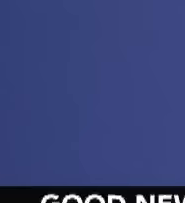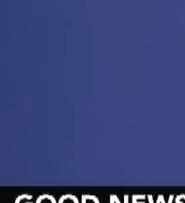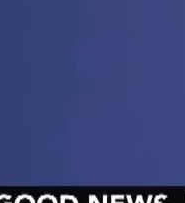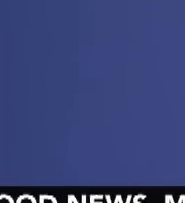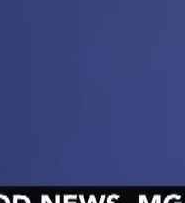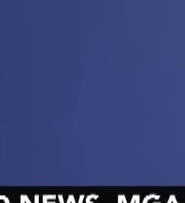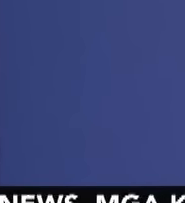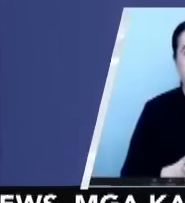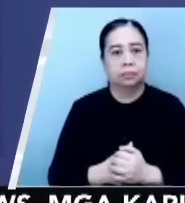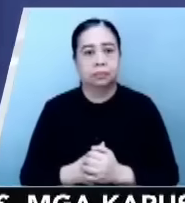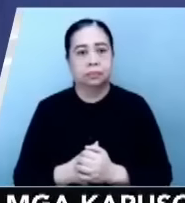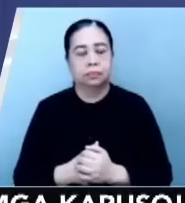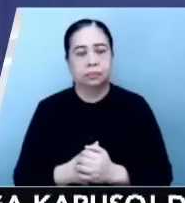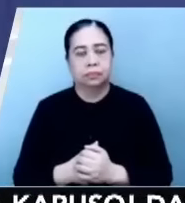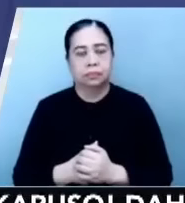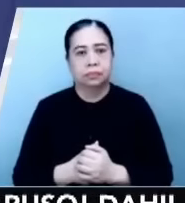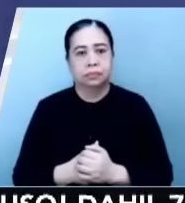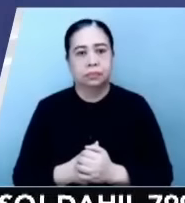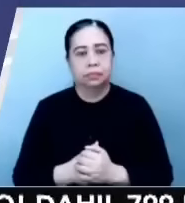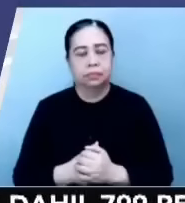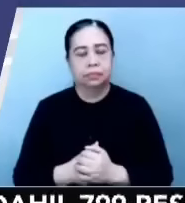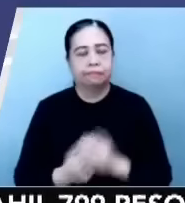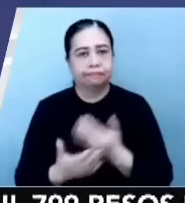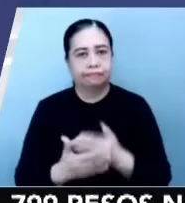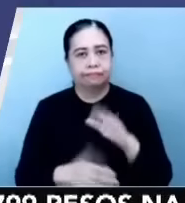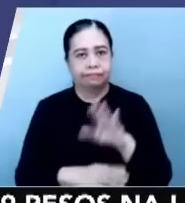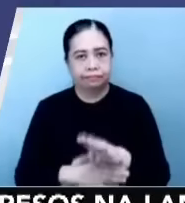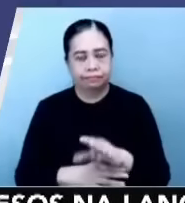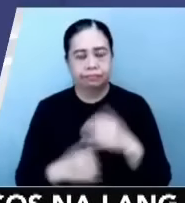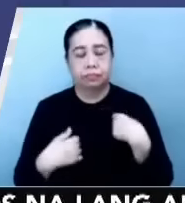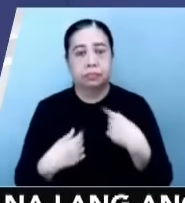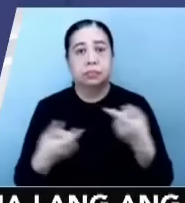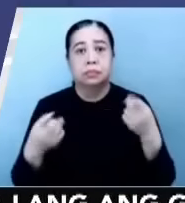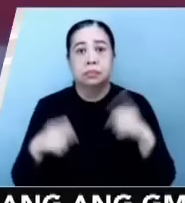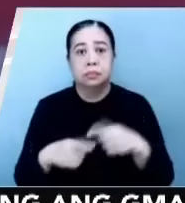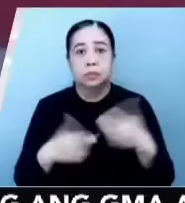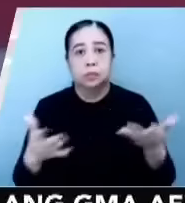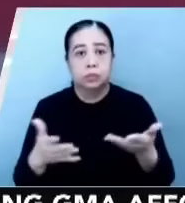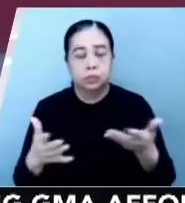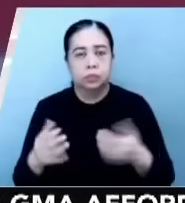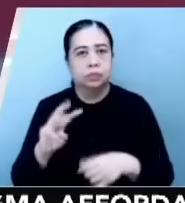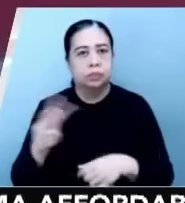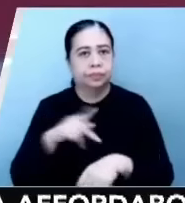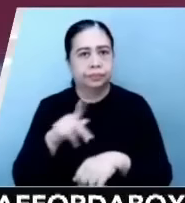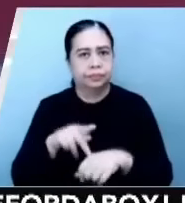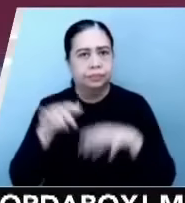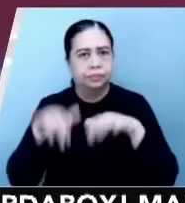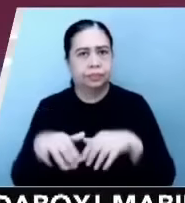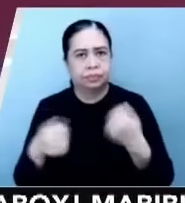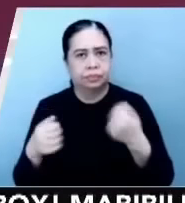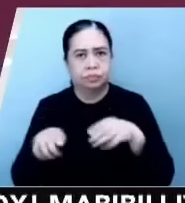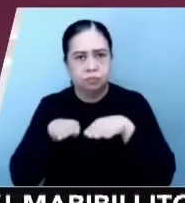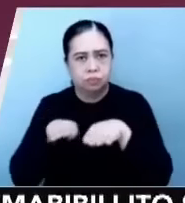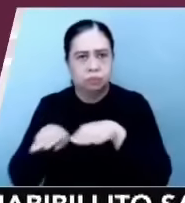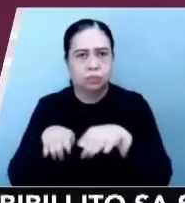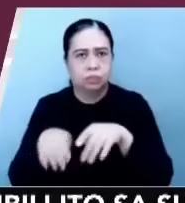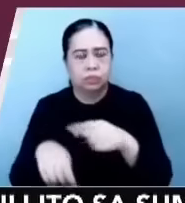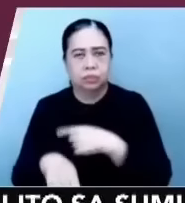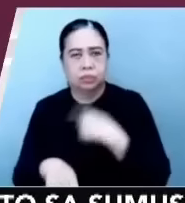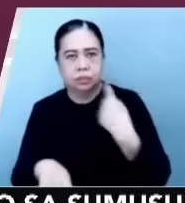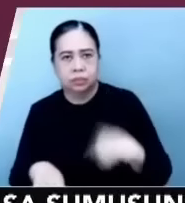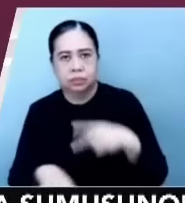China Coast Guard sa mga inflatable boat ng Pilipinas sa Eskoda Shoal. Sa gitna yan ng legitimong marine scientific research